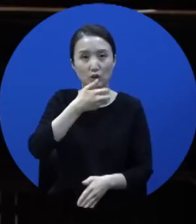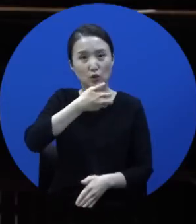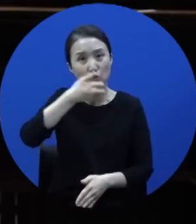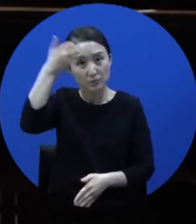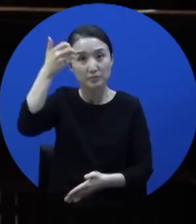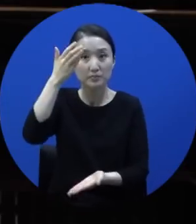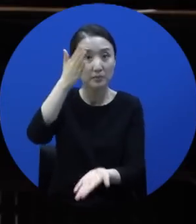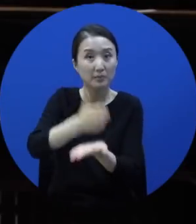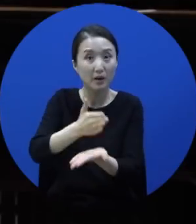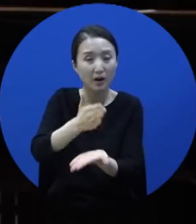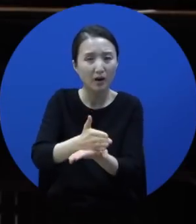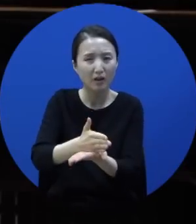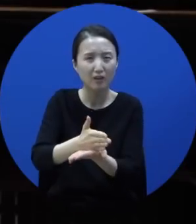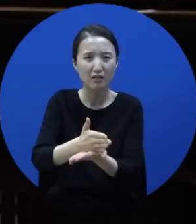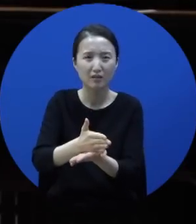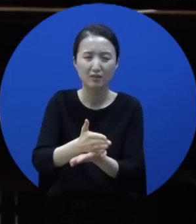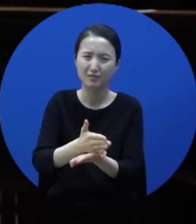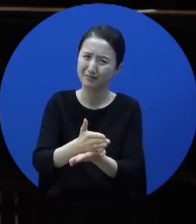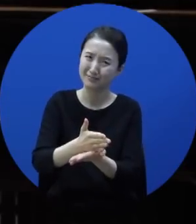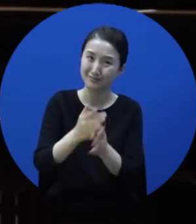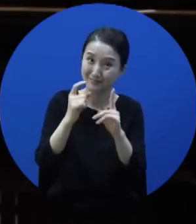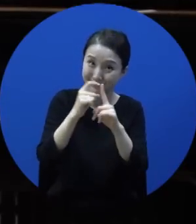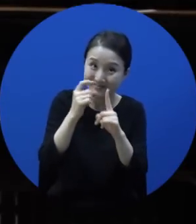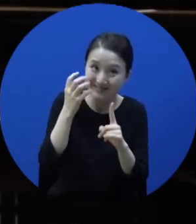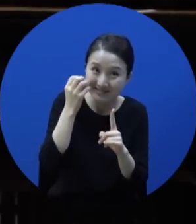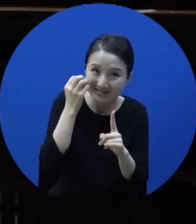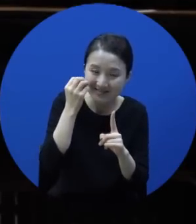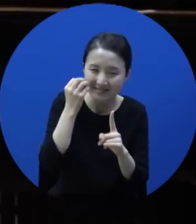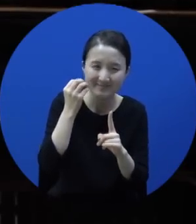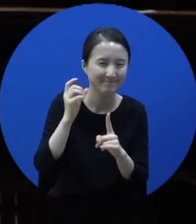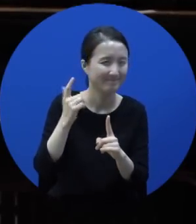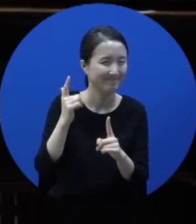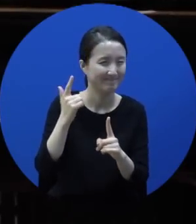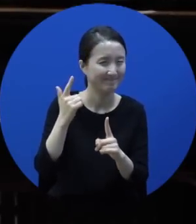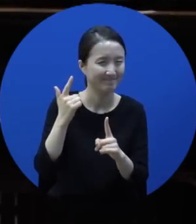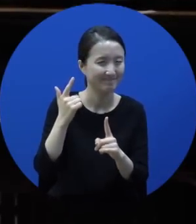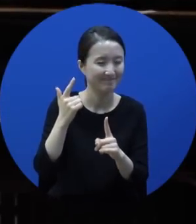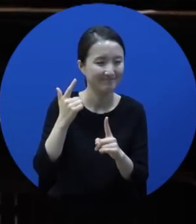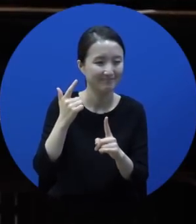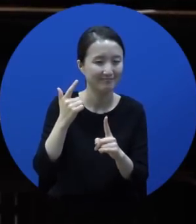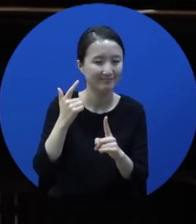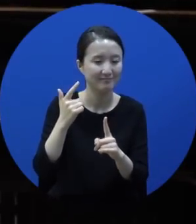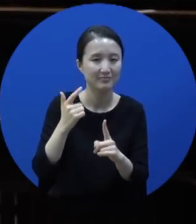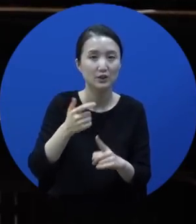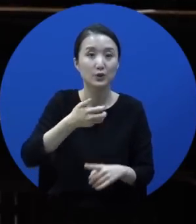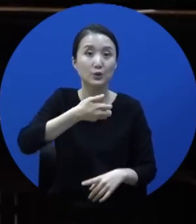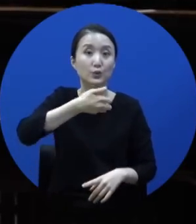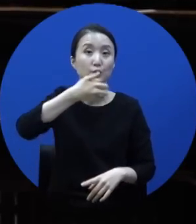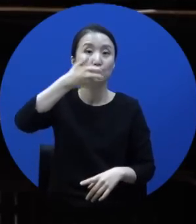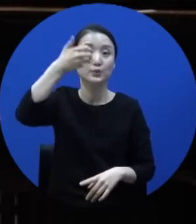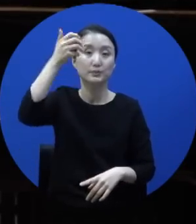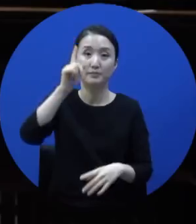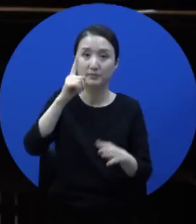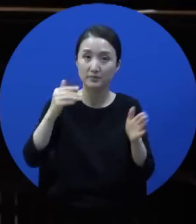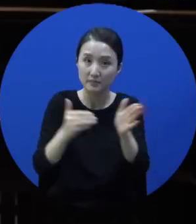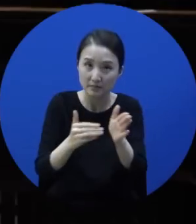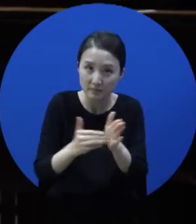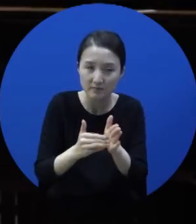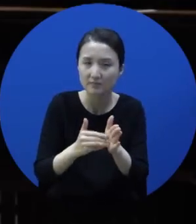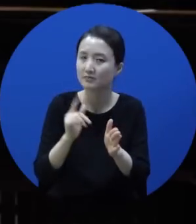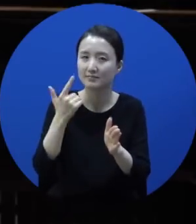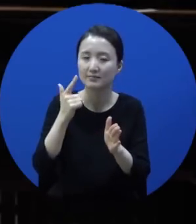왜요? 꿈을 꾸지 말라는 게 뭐죠? 이상한 말 같죠? 네. 지금 뭐라고 해주셨어요?